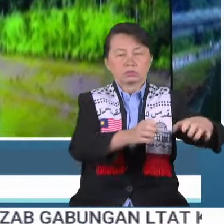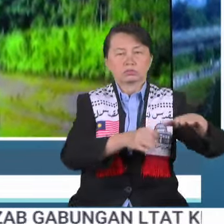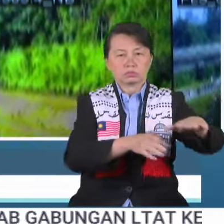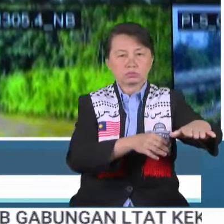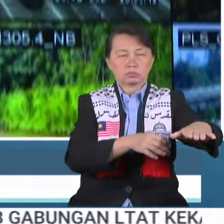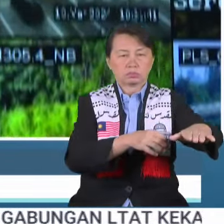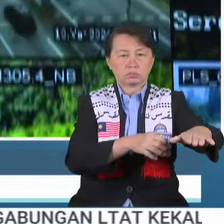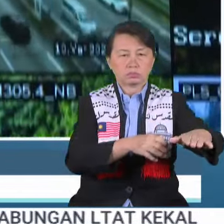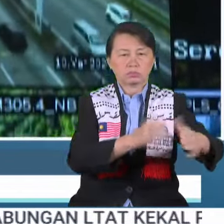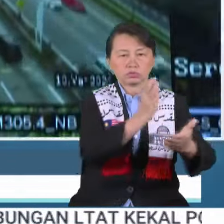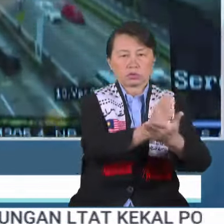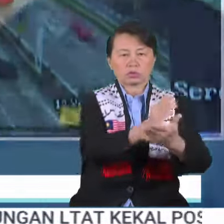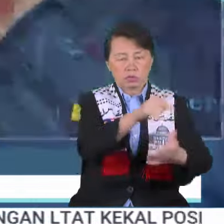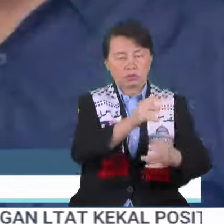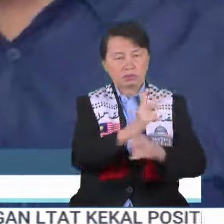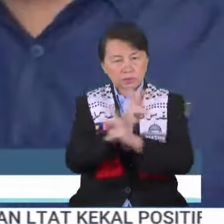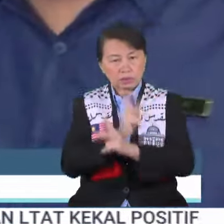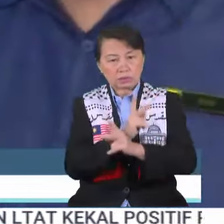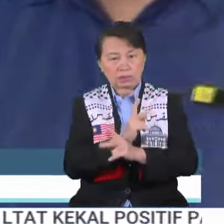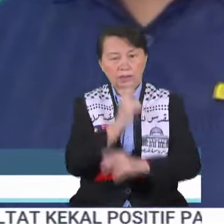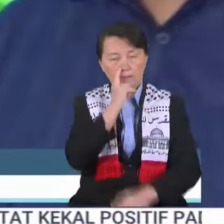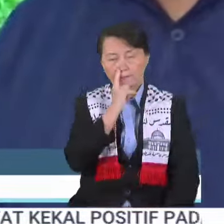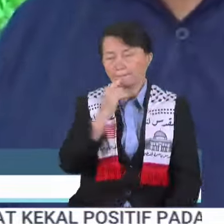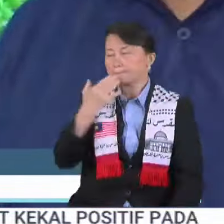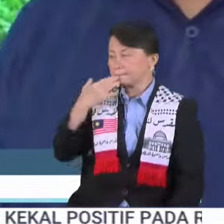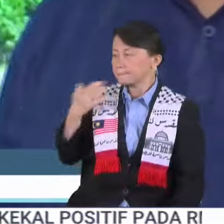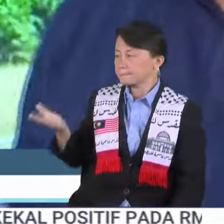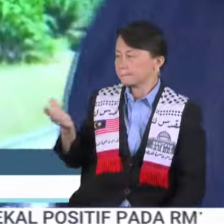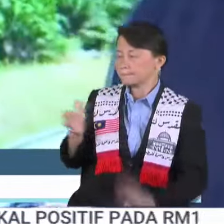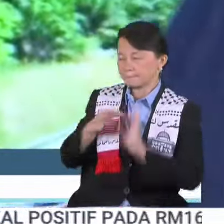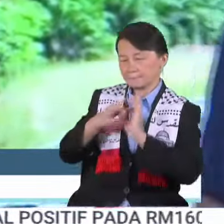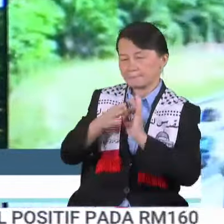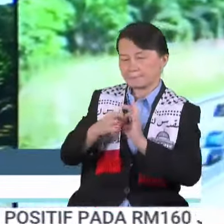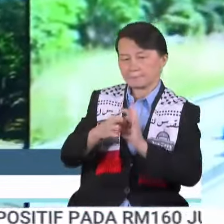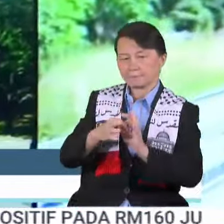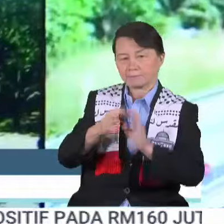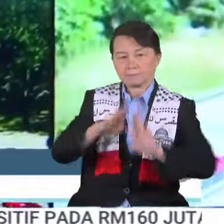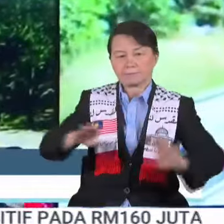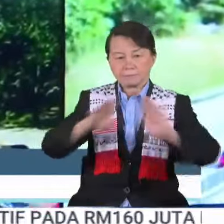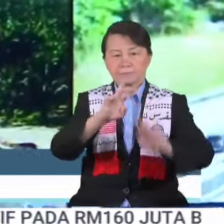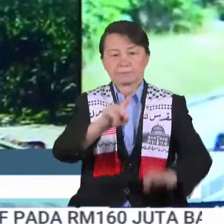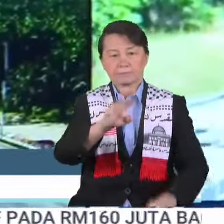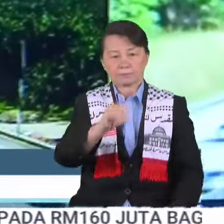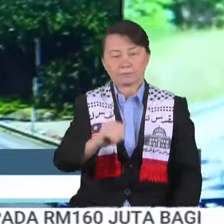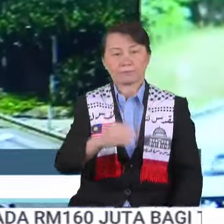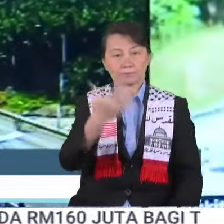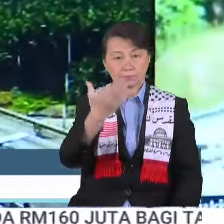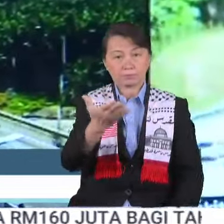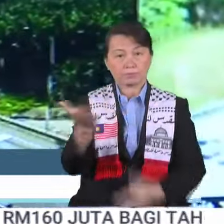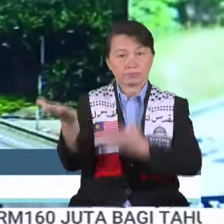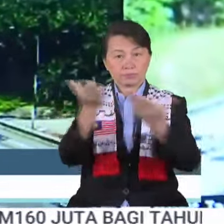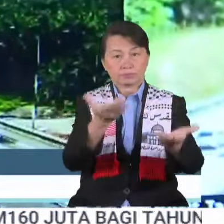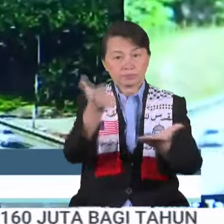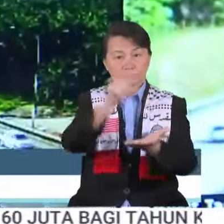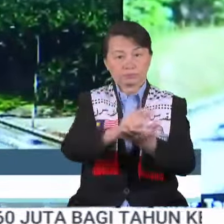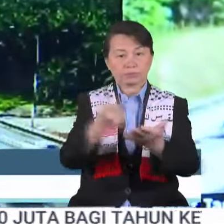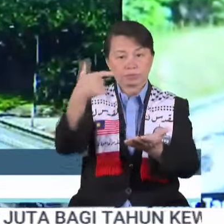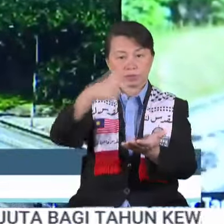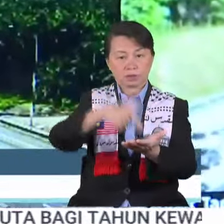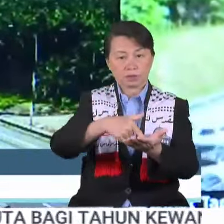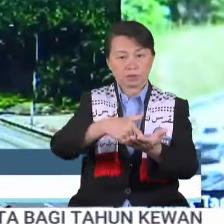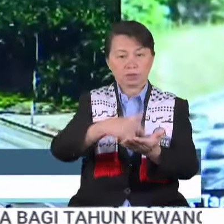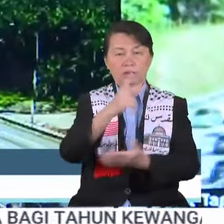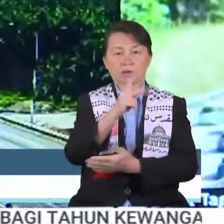kemalangan. Baik, Tuan, terima kasih kerana bersama Berita RTM. Dan saudara, saya akan bawakan laporan lagi